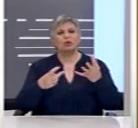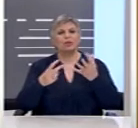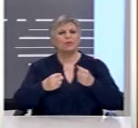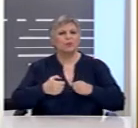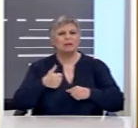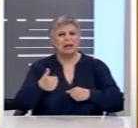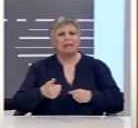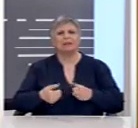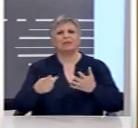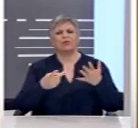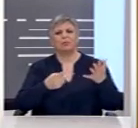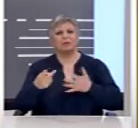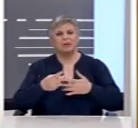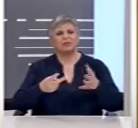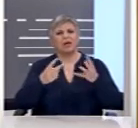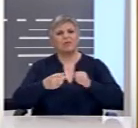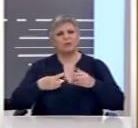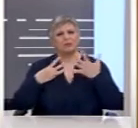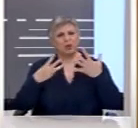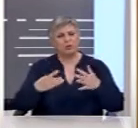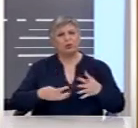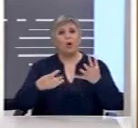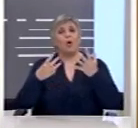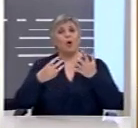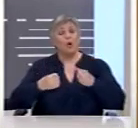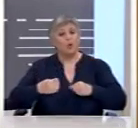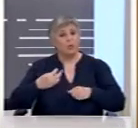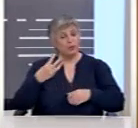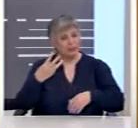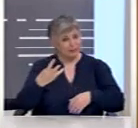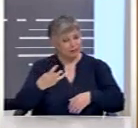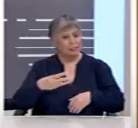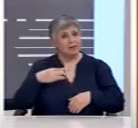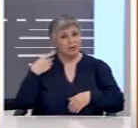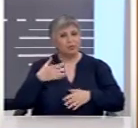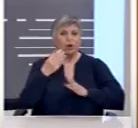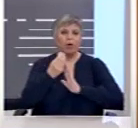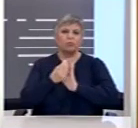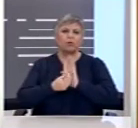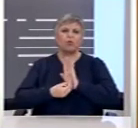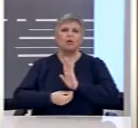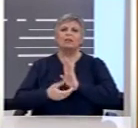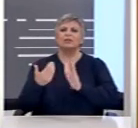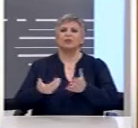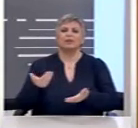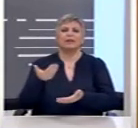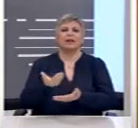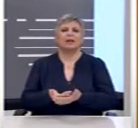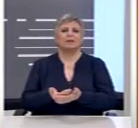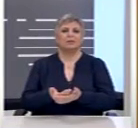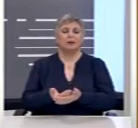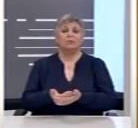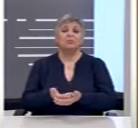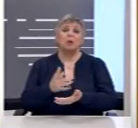αν δείτε τα πρακτικά της Βουλής, αρκετές φορές, από αρκετές πλευρές, είχε έρθει το αίτημα ότι θα